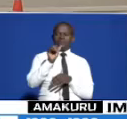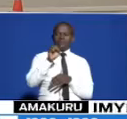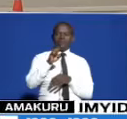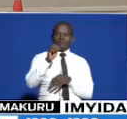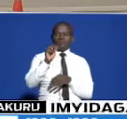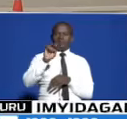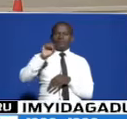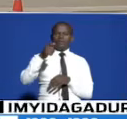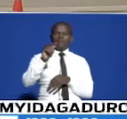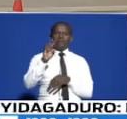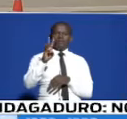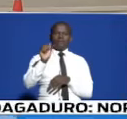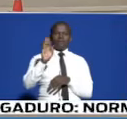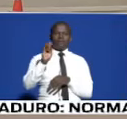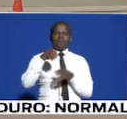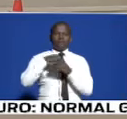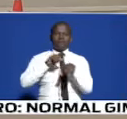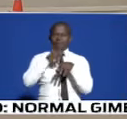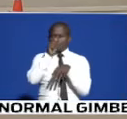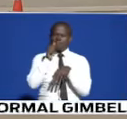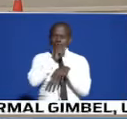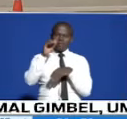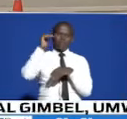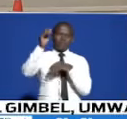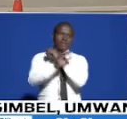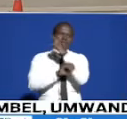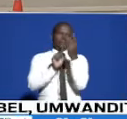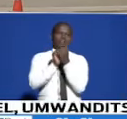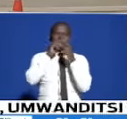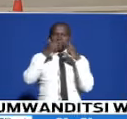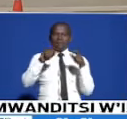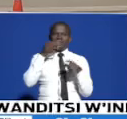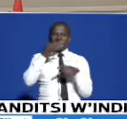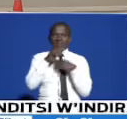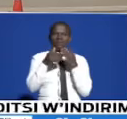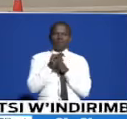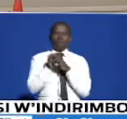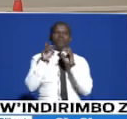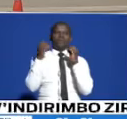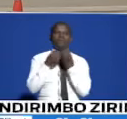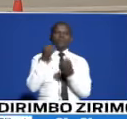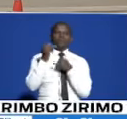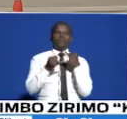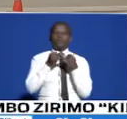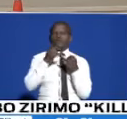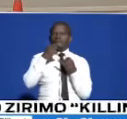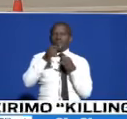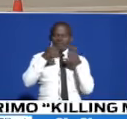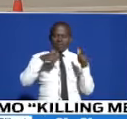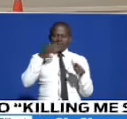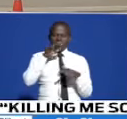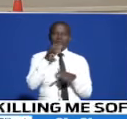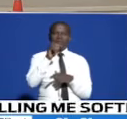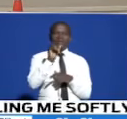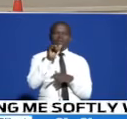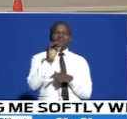Mushikiwabo ku mwanya w'umunyamabanga mukuru w'ibihugu bihuriye ku rurimi rw'Igifaransa cyangwa se Organisation Internationale de la Francophonie